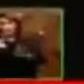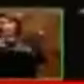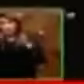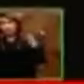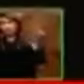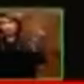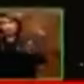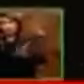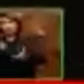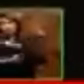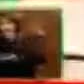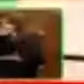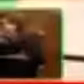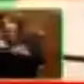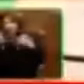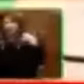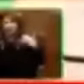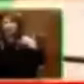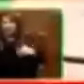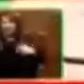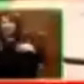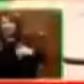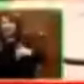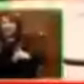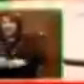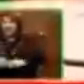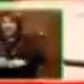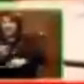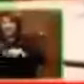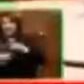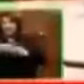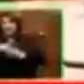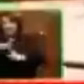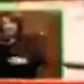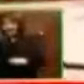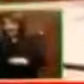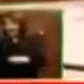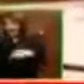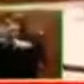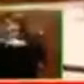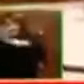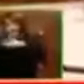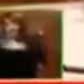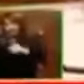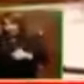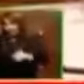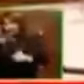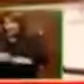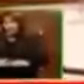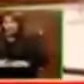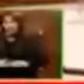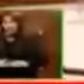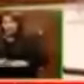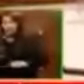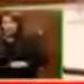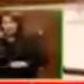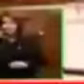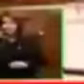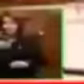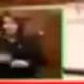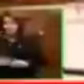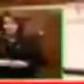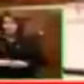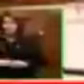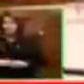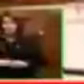هذه وصلت اليه السلطه الوطنيه هذه هنا الكره الارضيه وهذه تشوف فيها هذيك